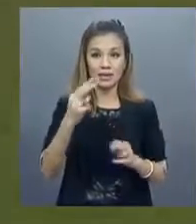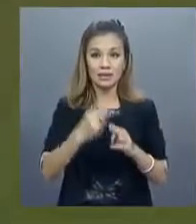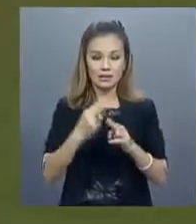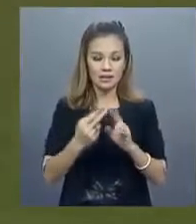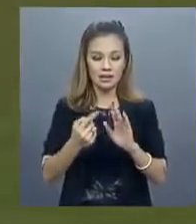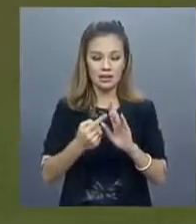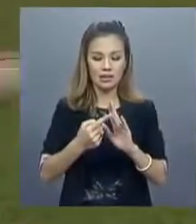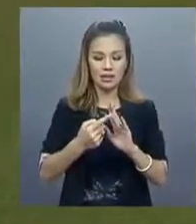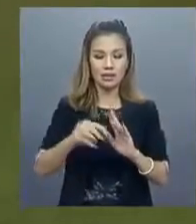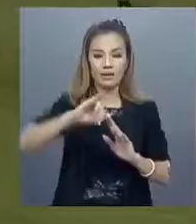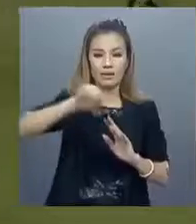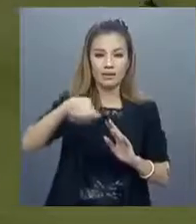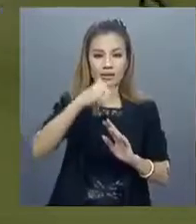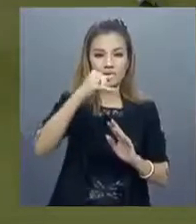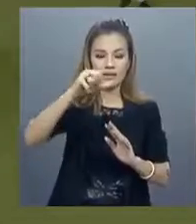การ์ด